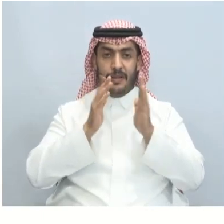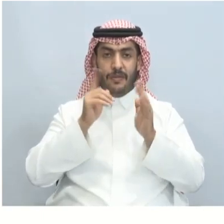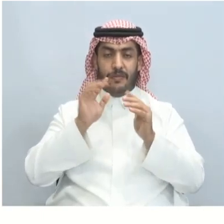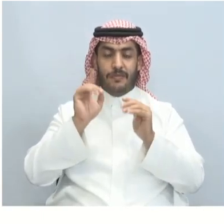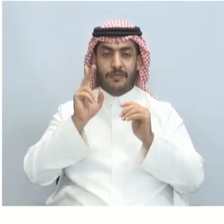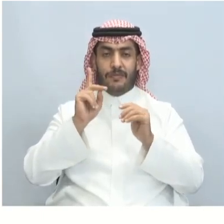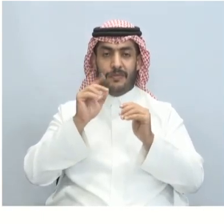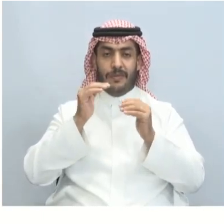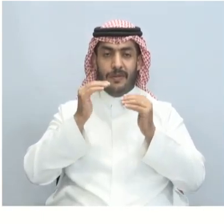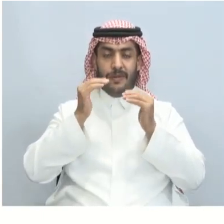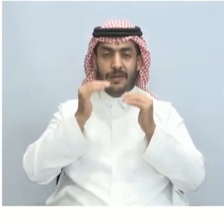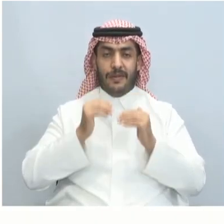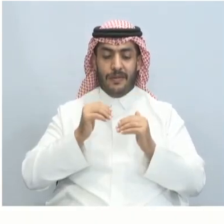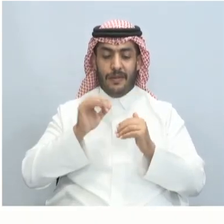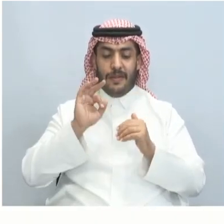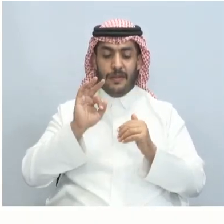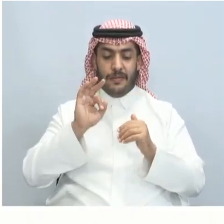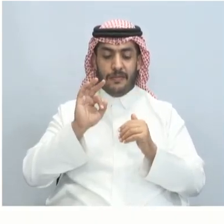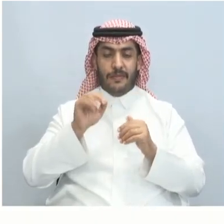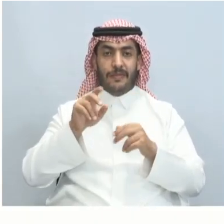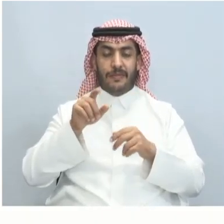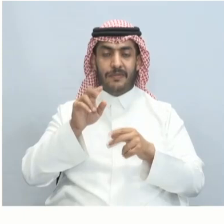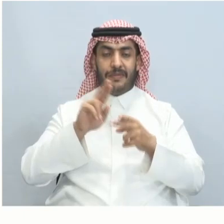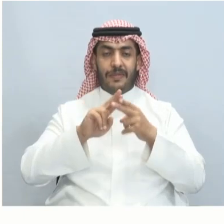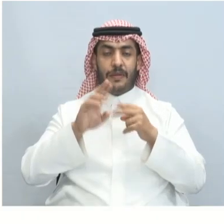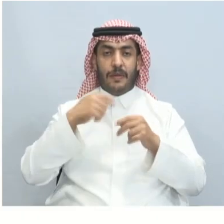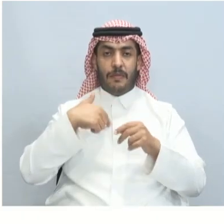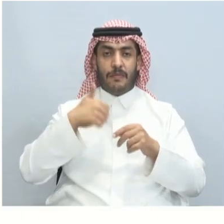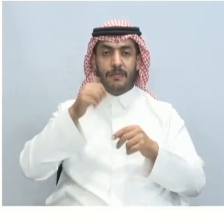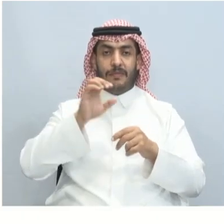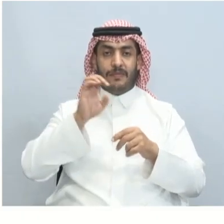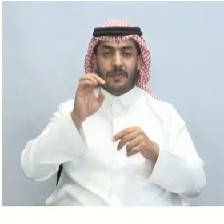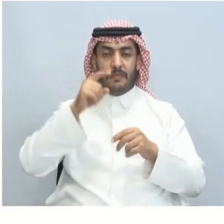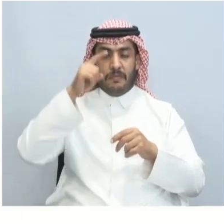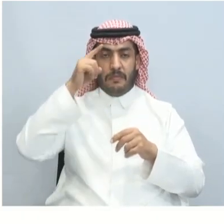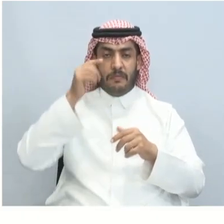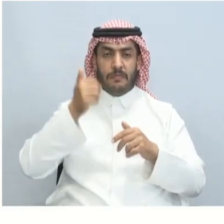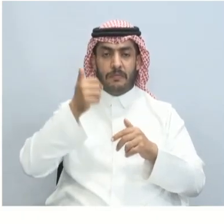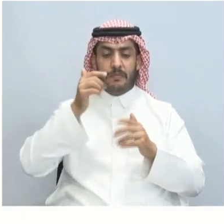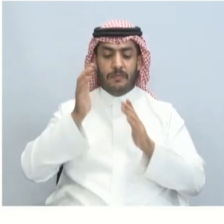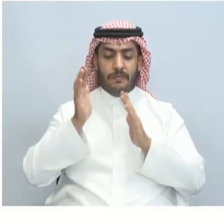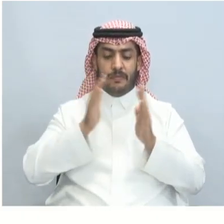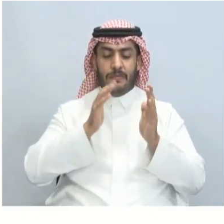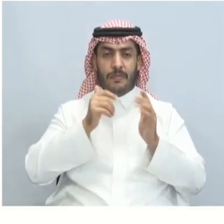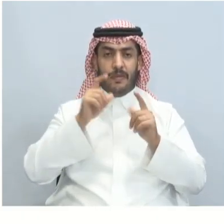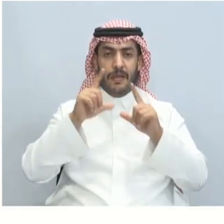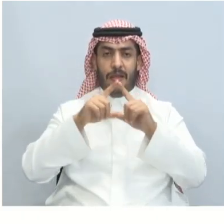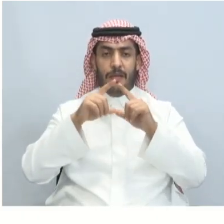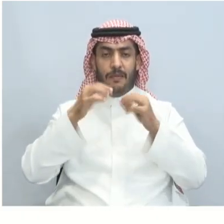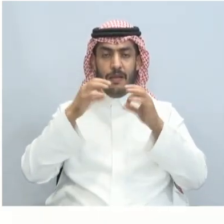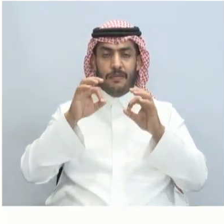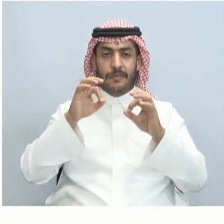وحدات الى اسفل الحل يمكن الاجابه دون اجراء ايضا انسحاب للمثلث